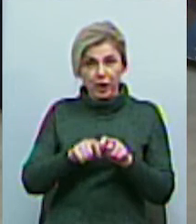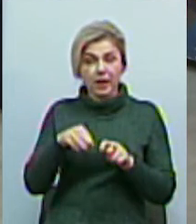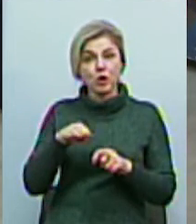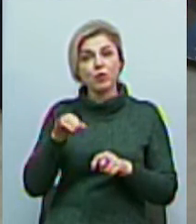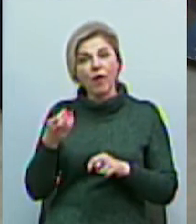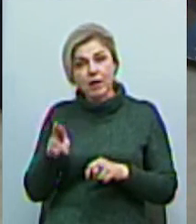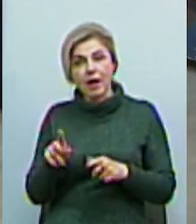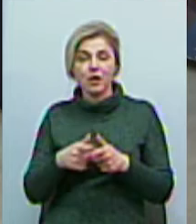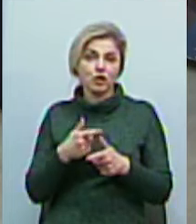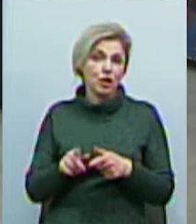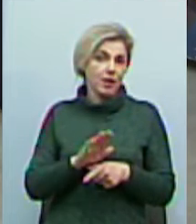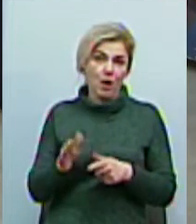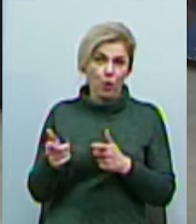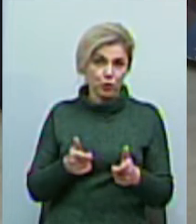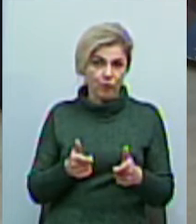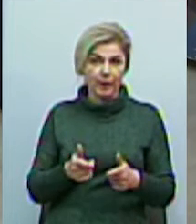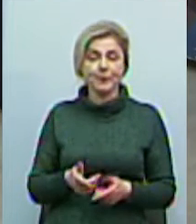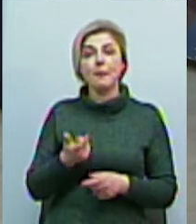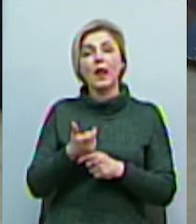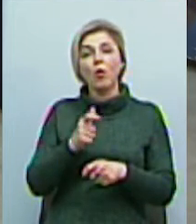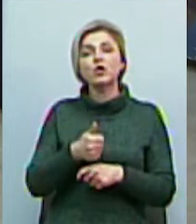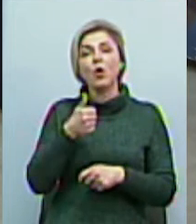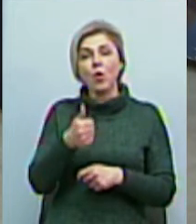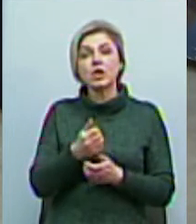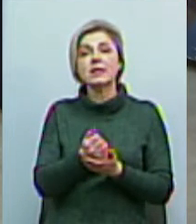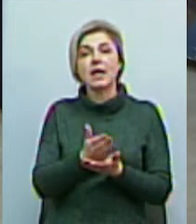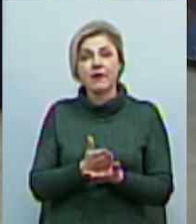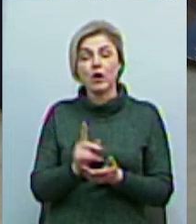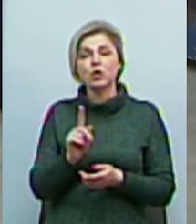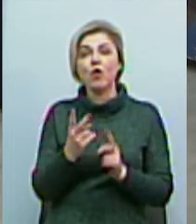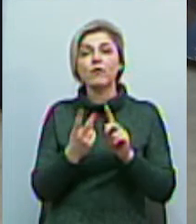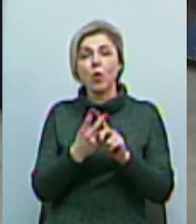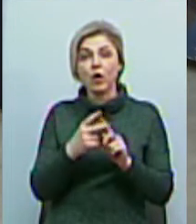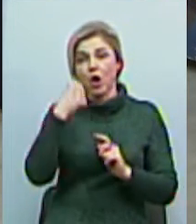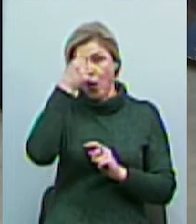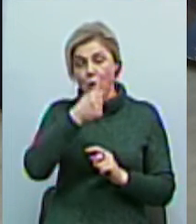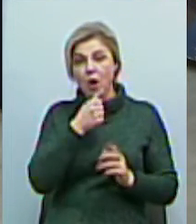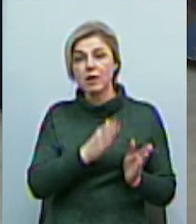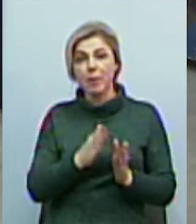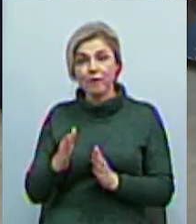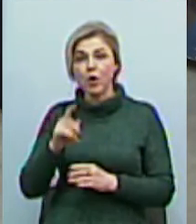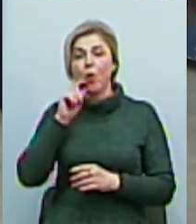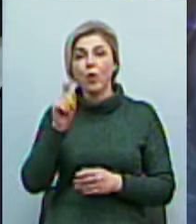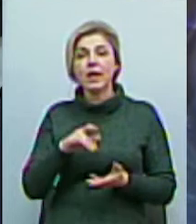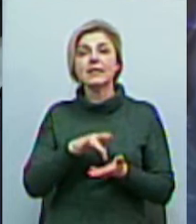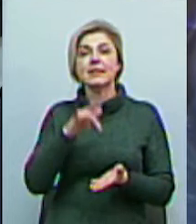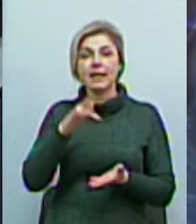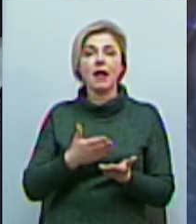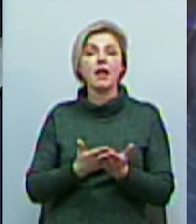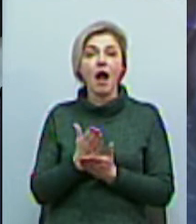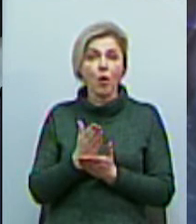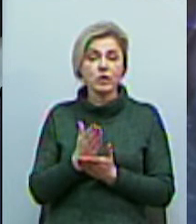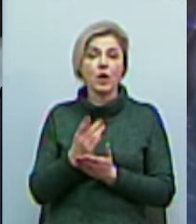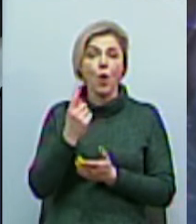чи не готова. Дуже є хороший сервіс, що другий рік поспіль Український центр оцінювання якості освіти